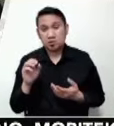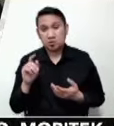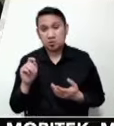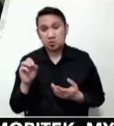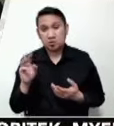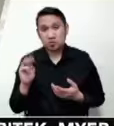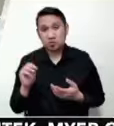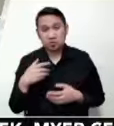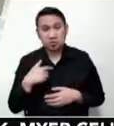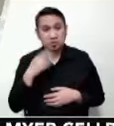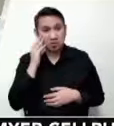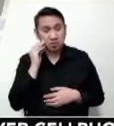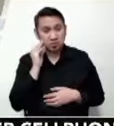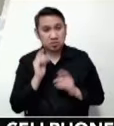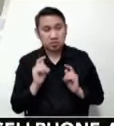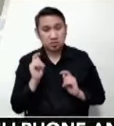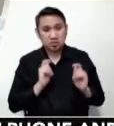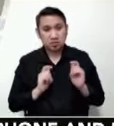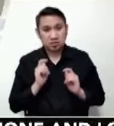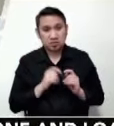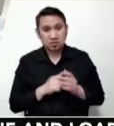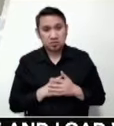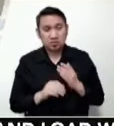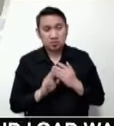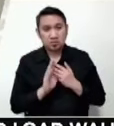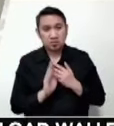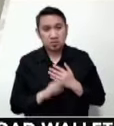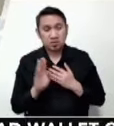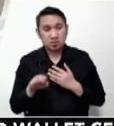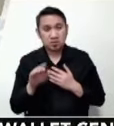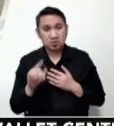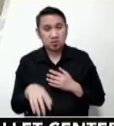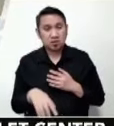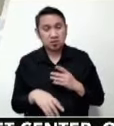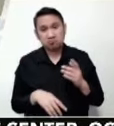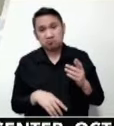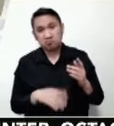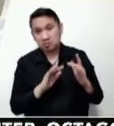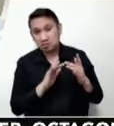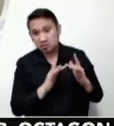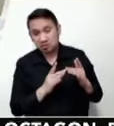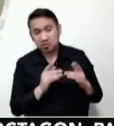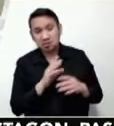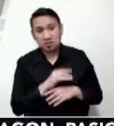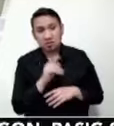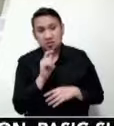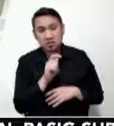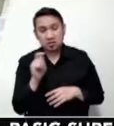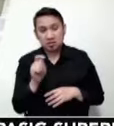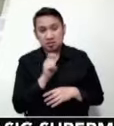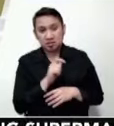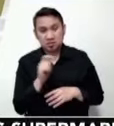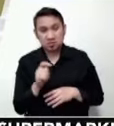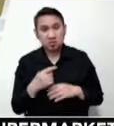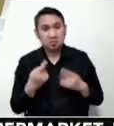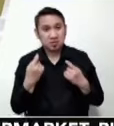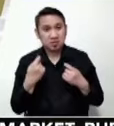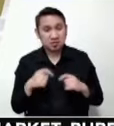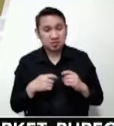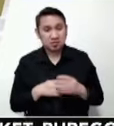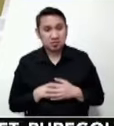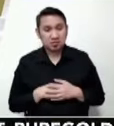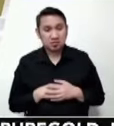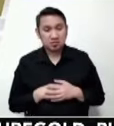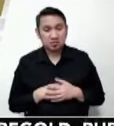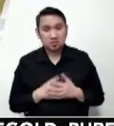experience sa theater. Nagbabalik na rin si Tom sa social media. Pati ang pagiging TikTokerist, sinusubukan na rin niya. Medyo hindi pa ako